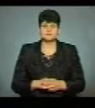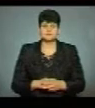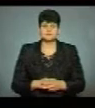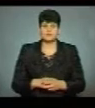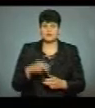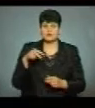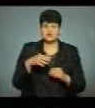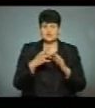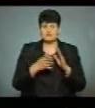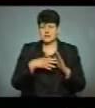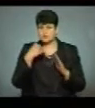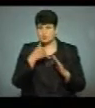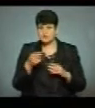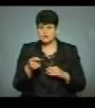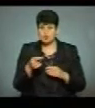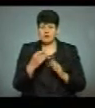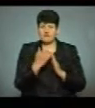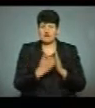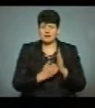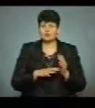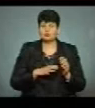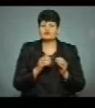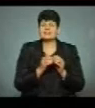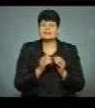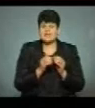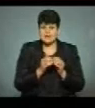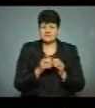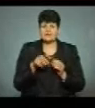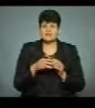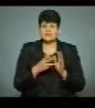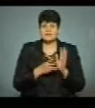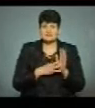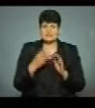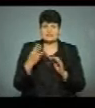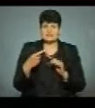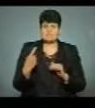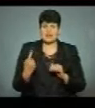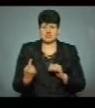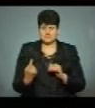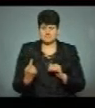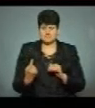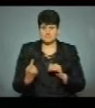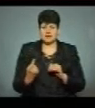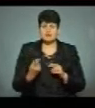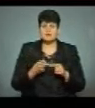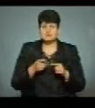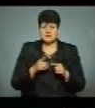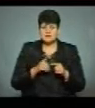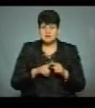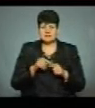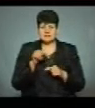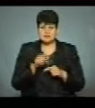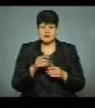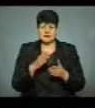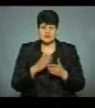У 2019-му Тернопіль у рейтингу був 10-м, у 2018-му – 31-м. Transparency International Україна